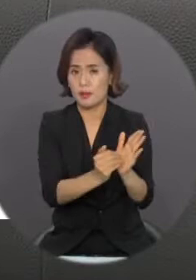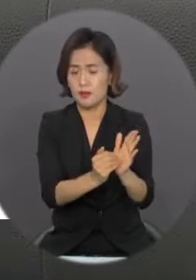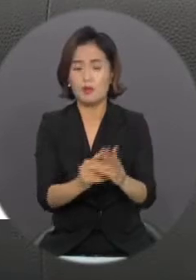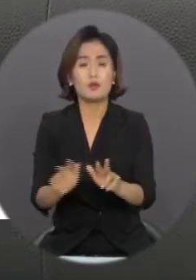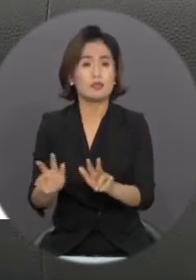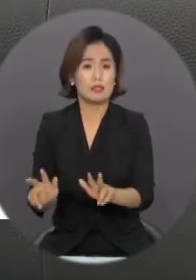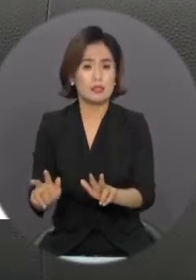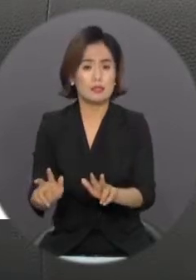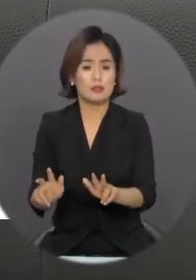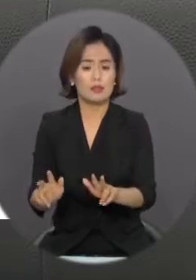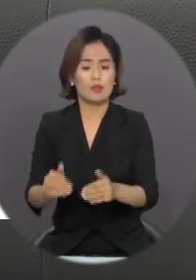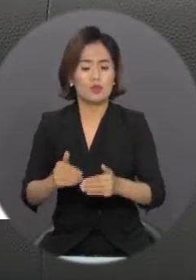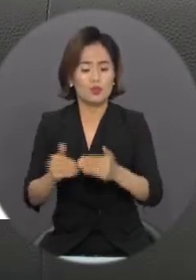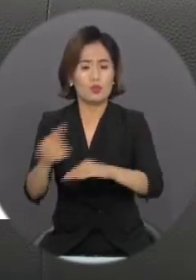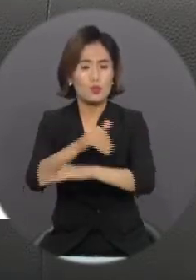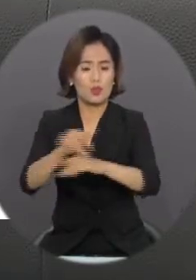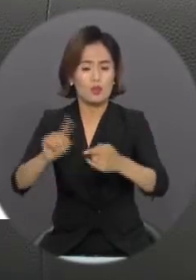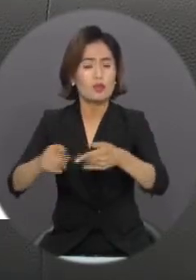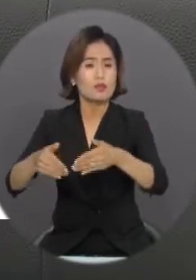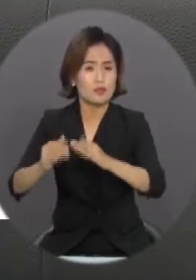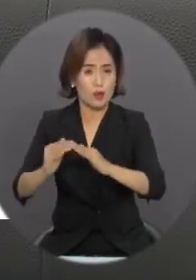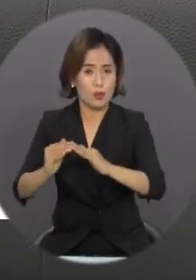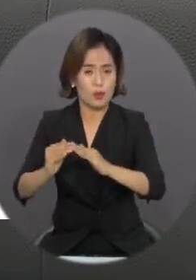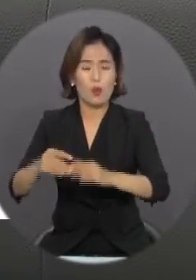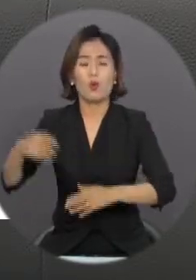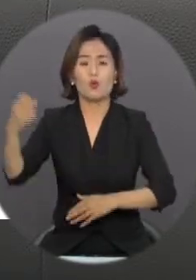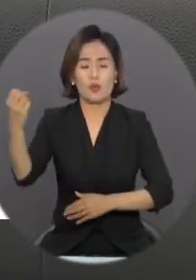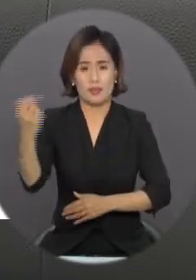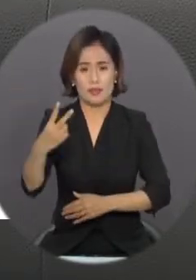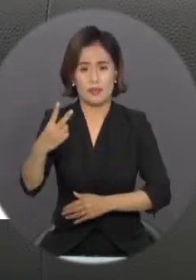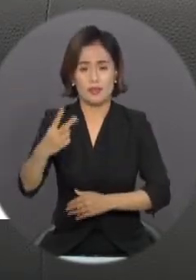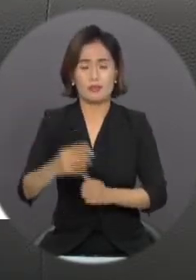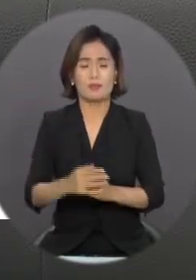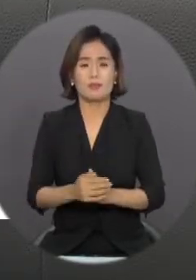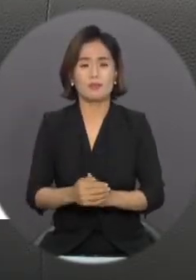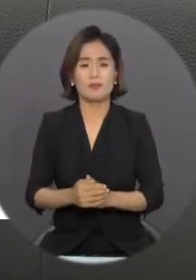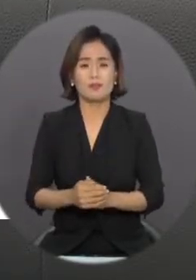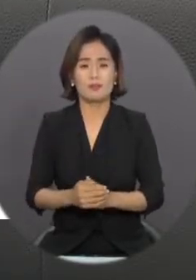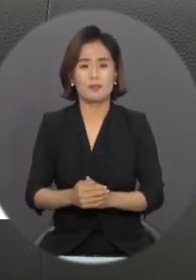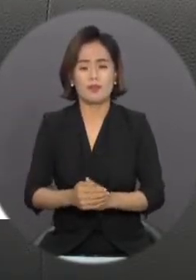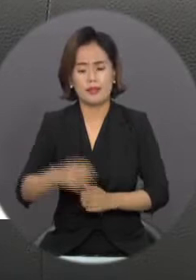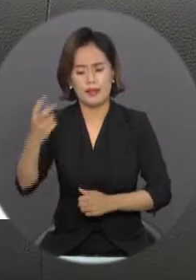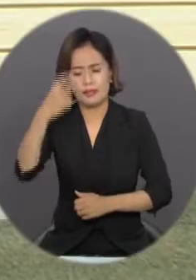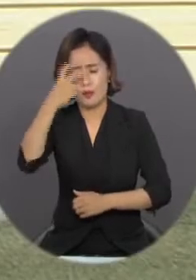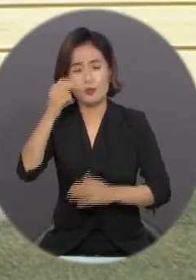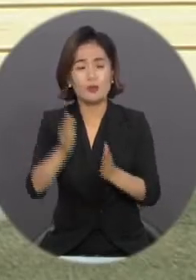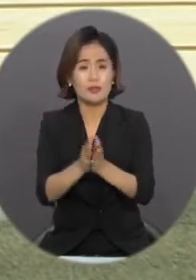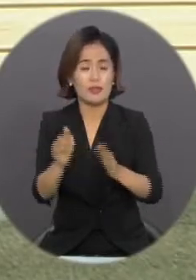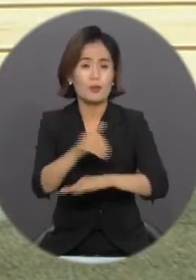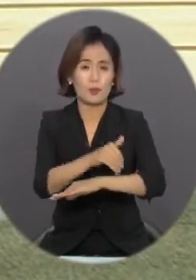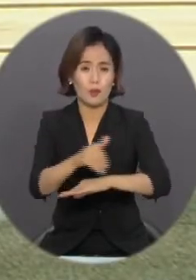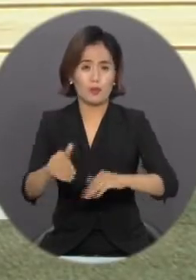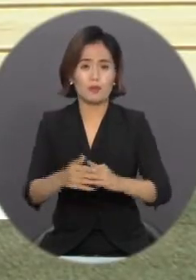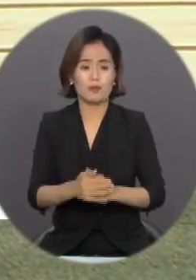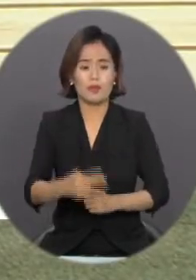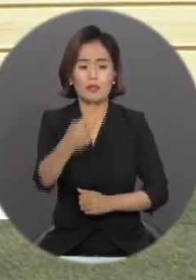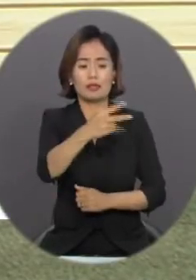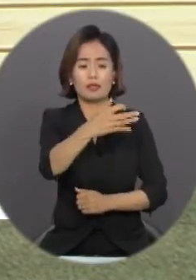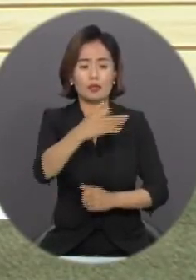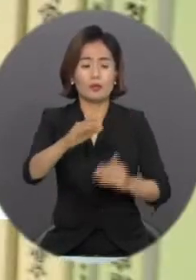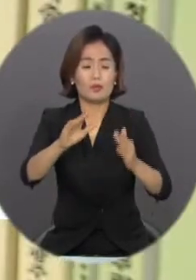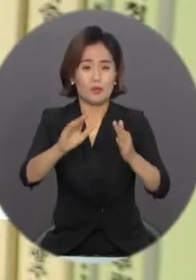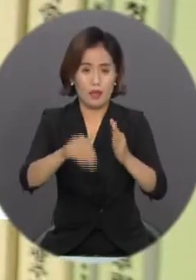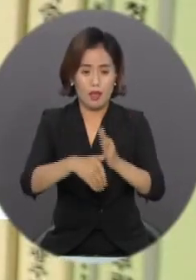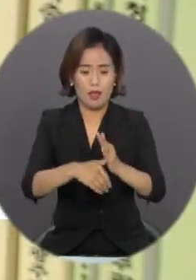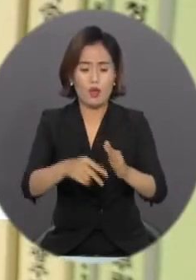네, 금년에 추진 계획을 수립해서 다시 한번 재검토에 들어갈 계획입니다. 지난 2019년